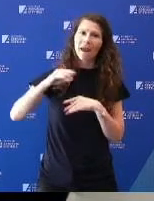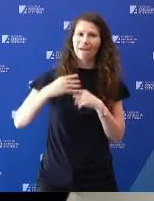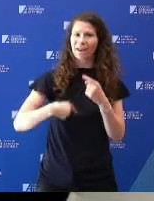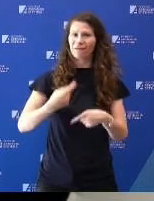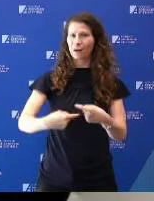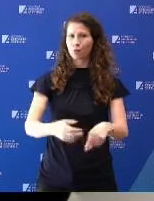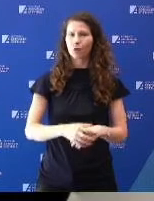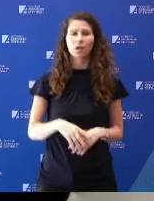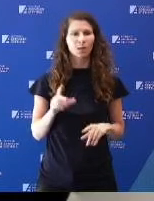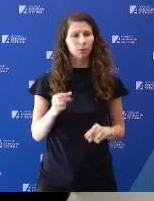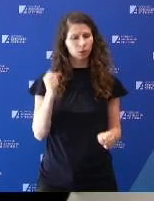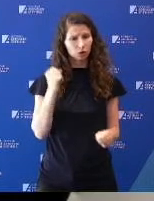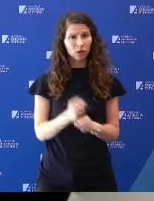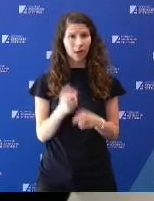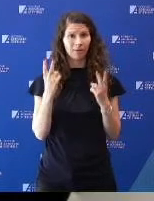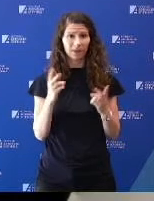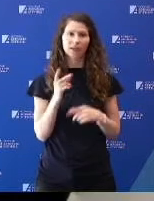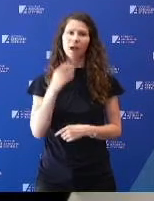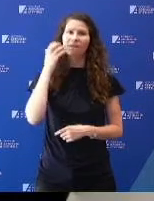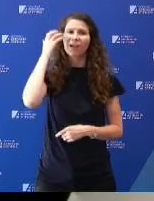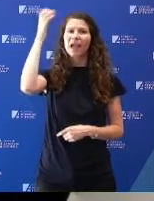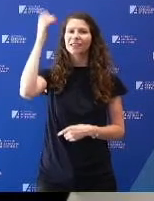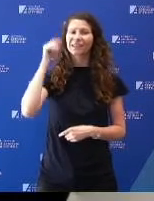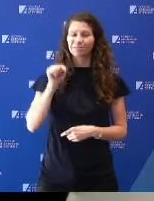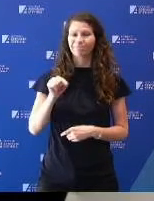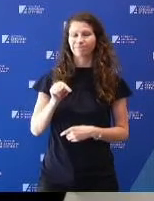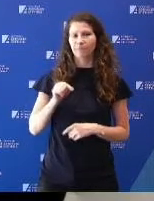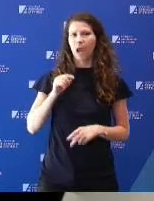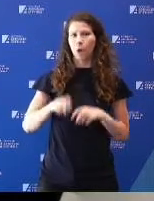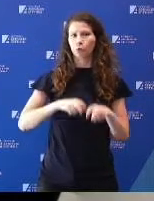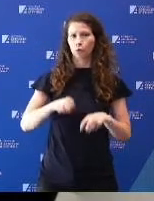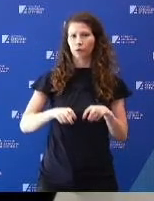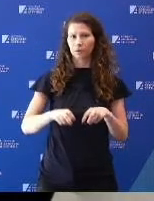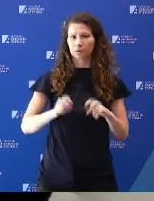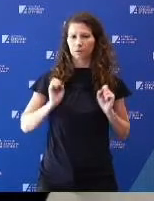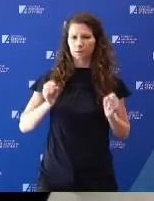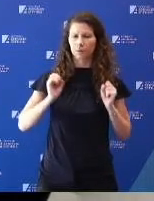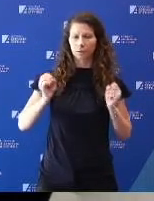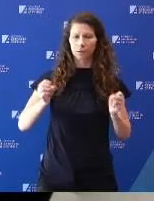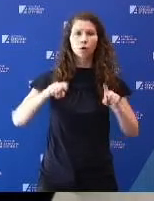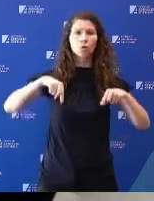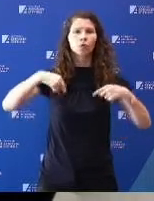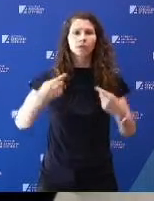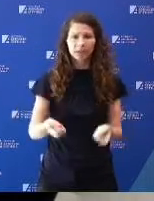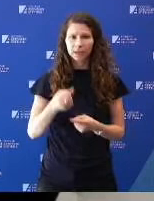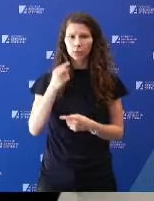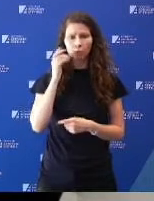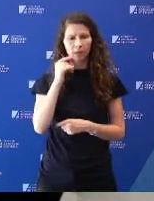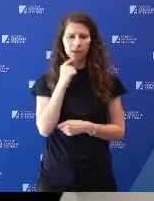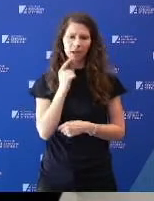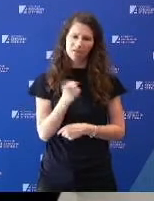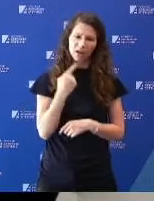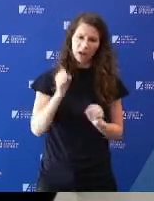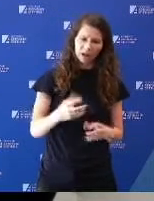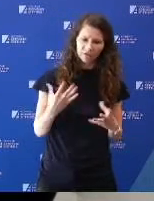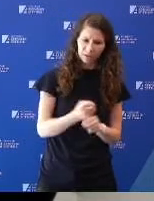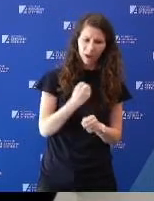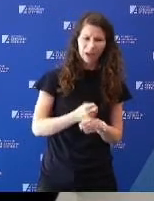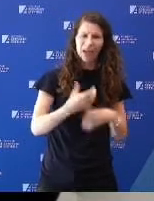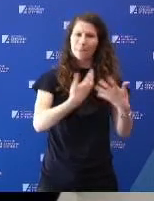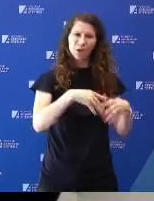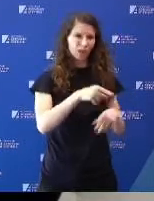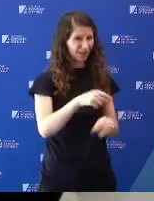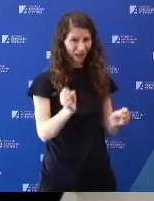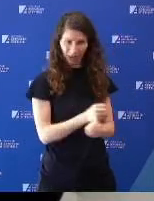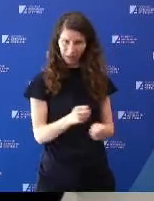also immer darum, unsere Fantasie zu nutzen und das dann anzuwenden, um zu überlegen, was wir tun können, das Maschinen nicht tun können. Nun,